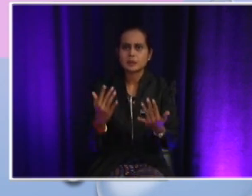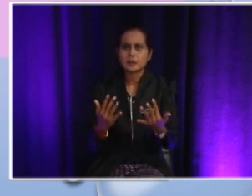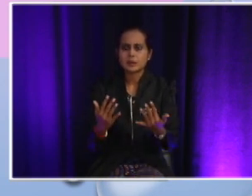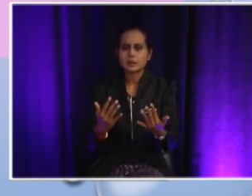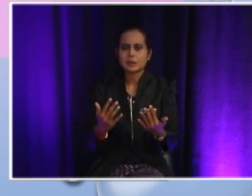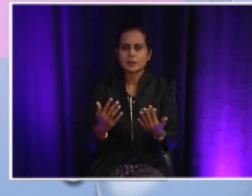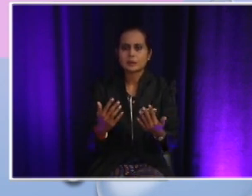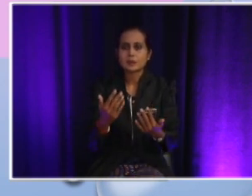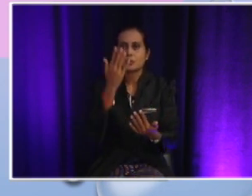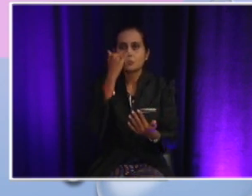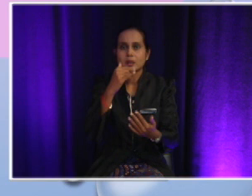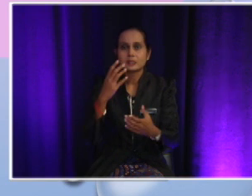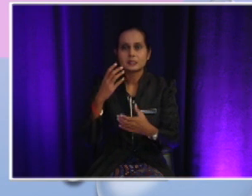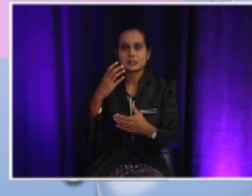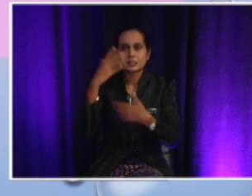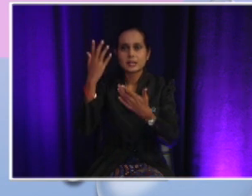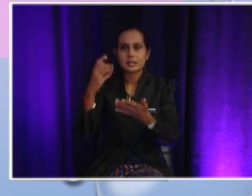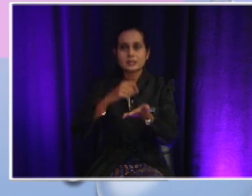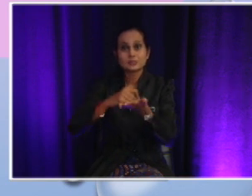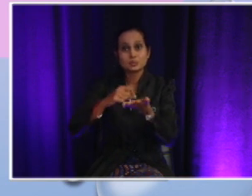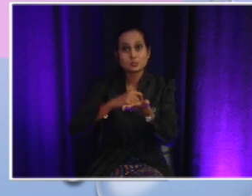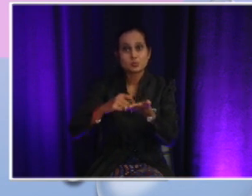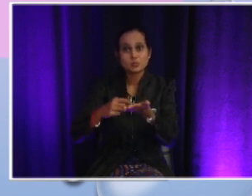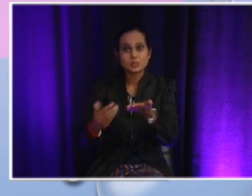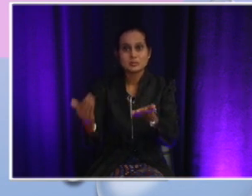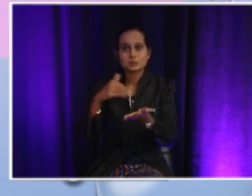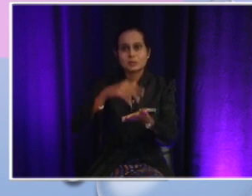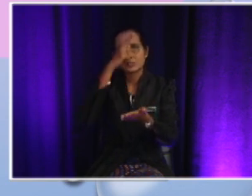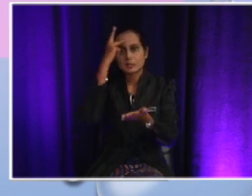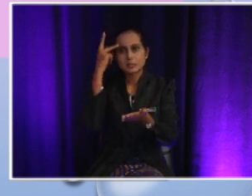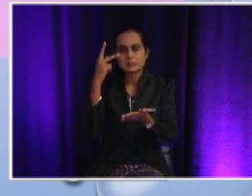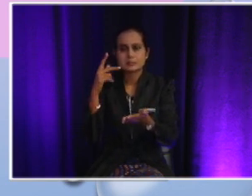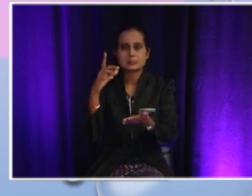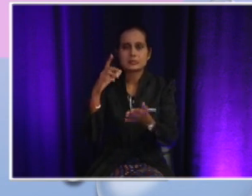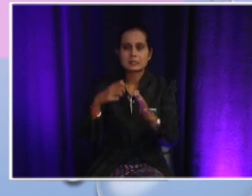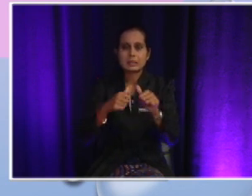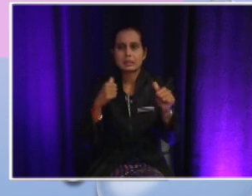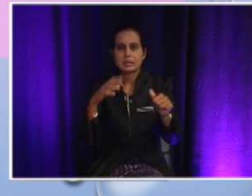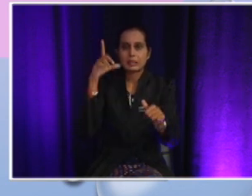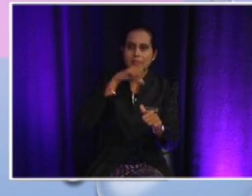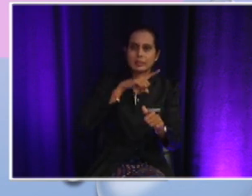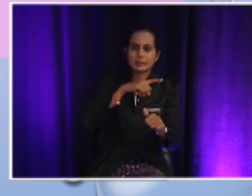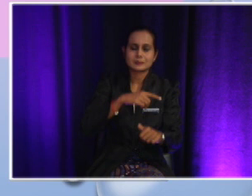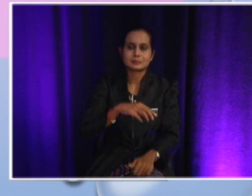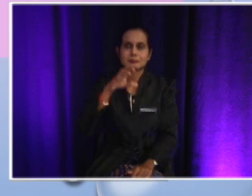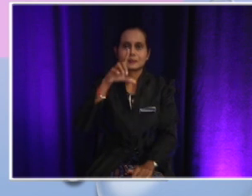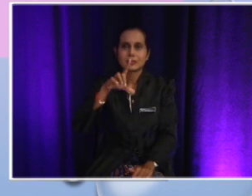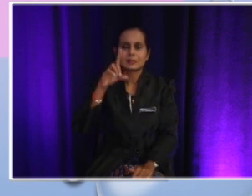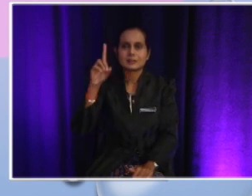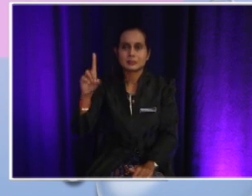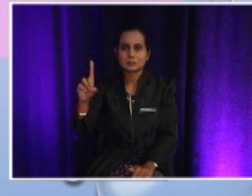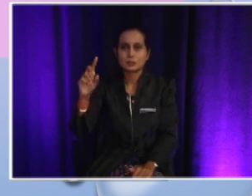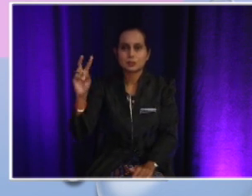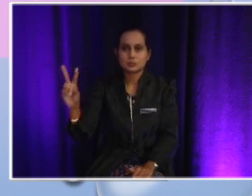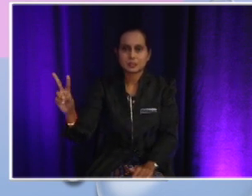cadangkan murid-murid menulis semua supaya kita tidak tersalah. Okey. Okey, voltan yang dikenakan pada L1 melebihi kadar voltan